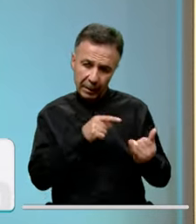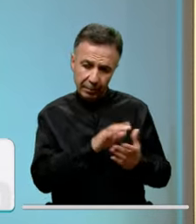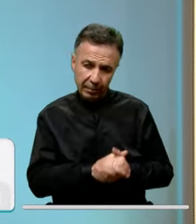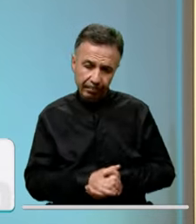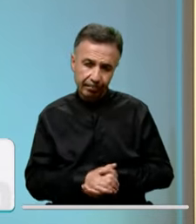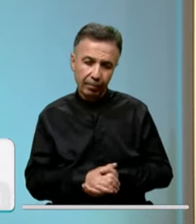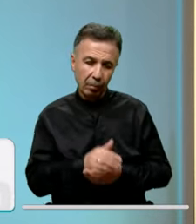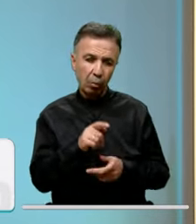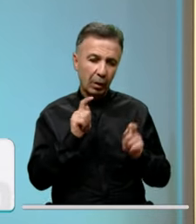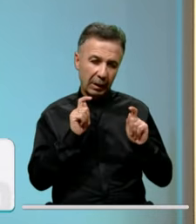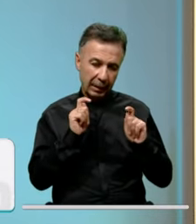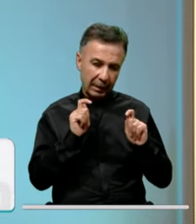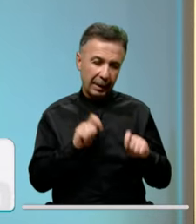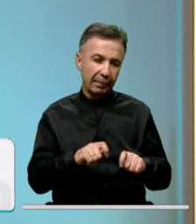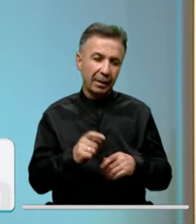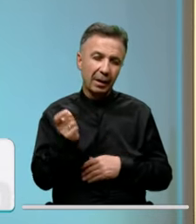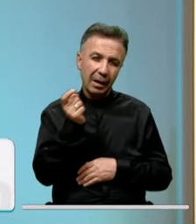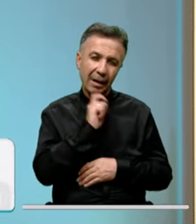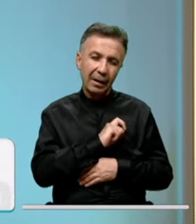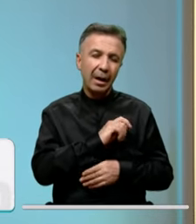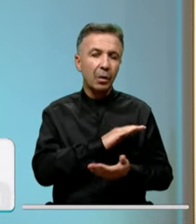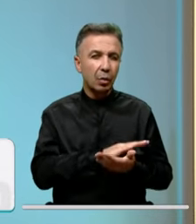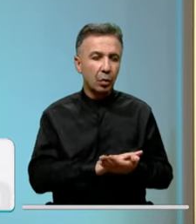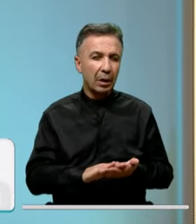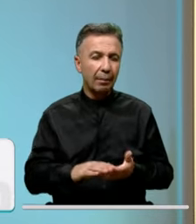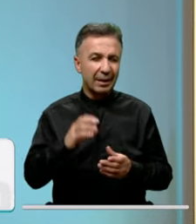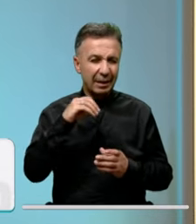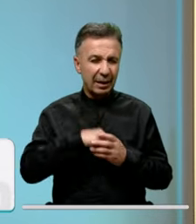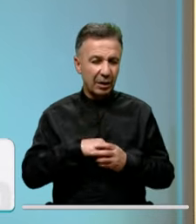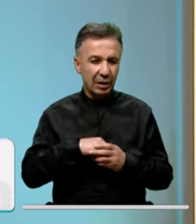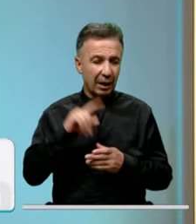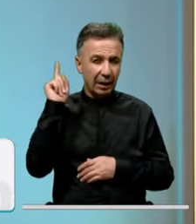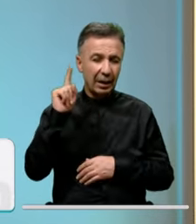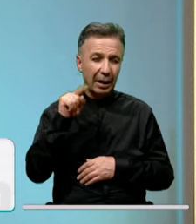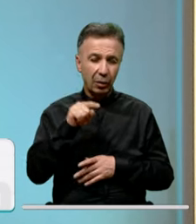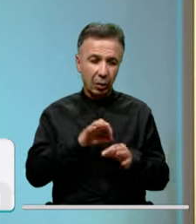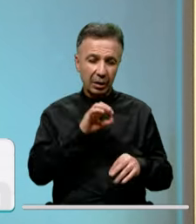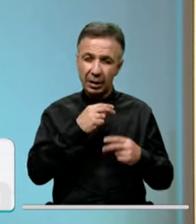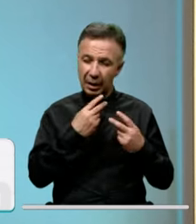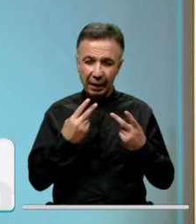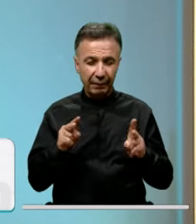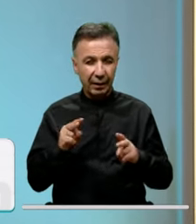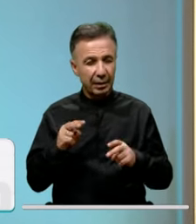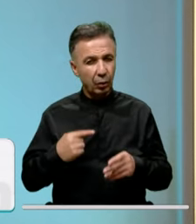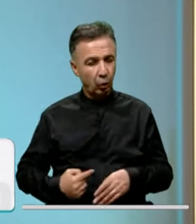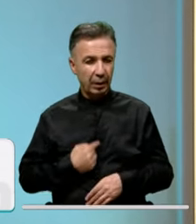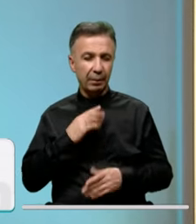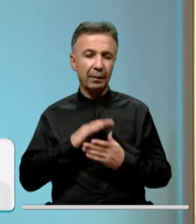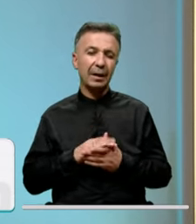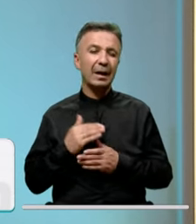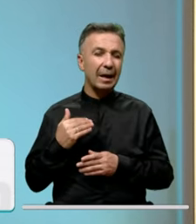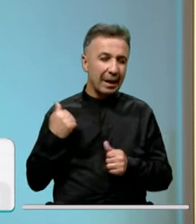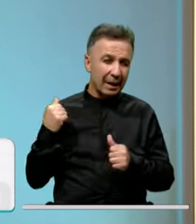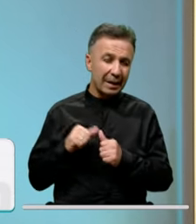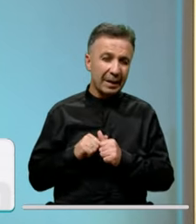yaptığı bu hatanın telafisi için Cenab-ı Hakk'ın onu affedeceğini ümit ederiz. Yine toplum